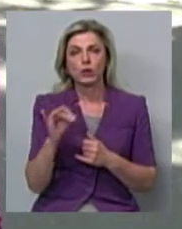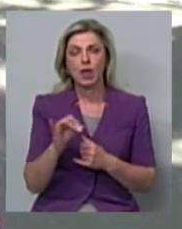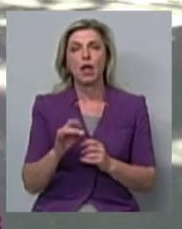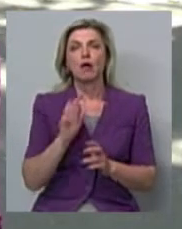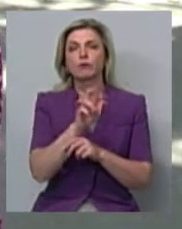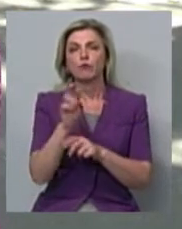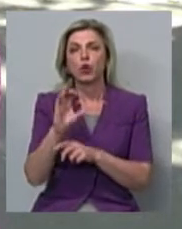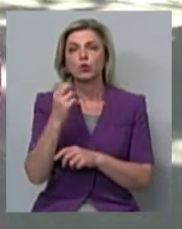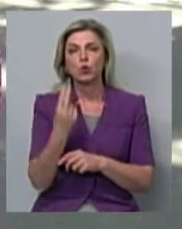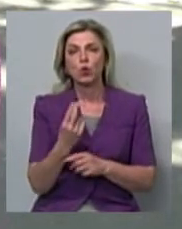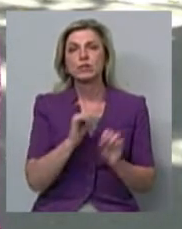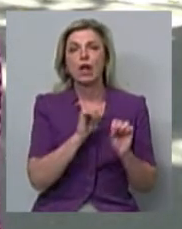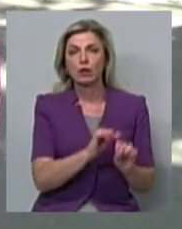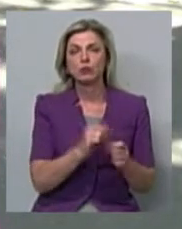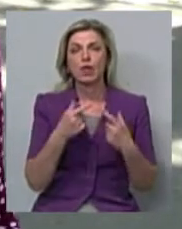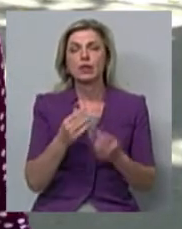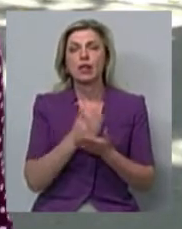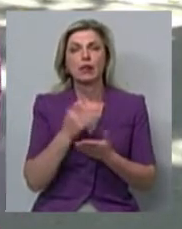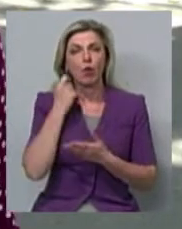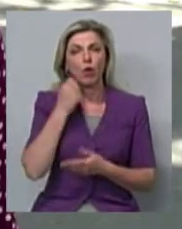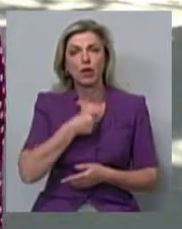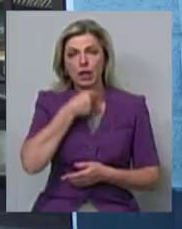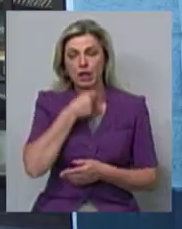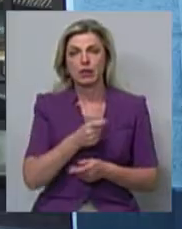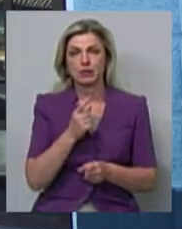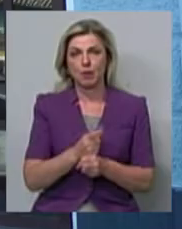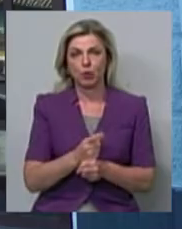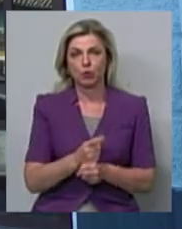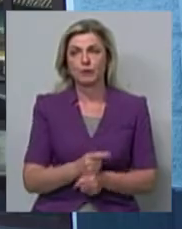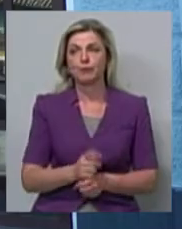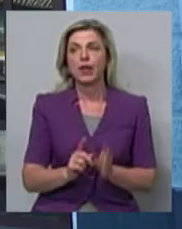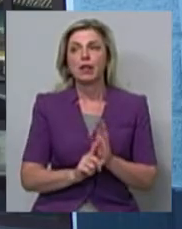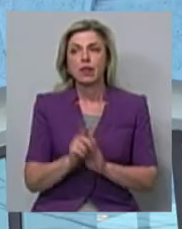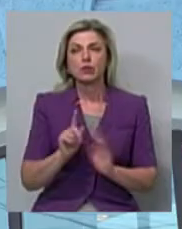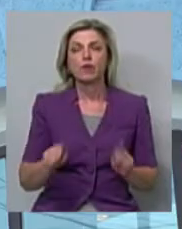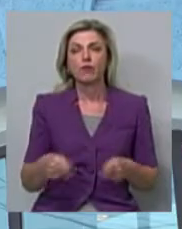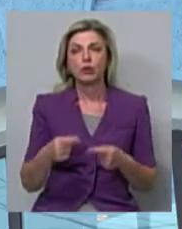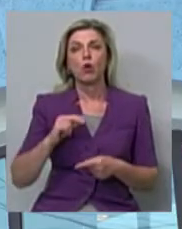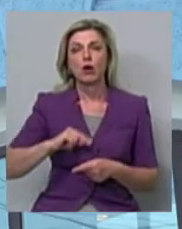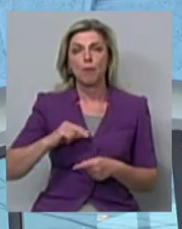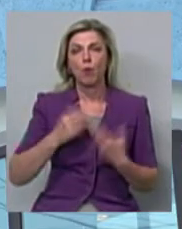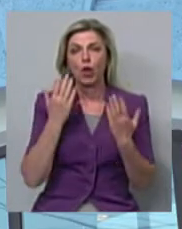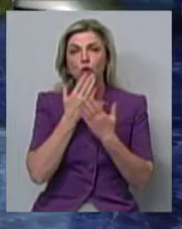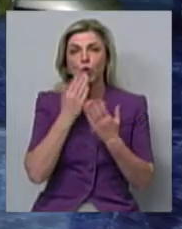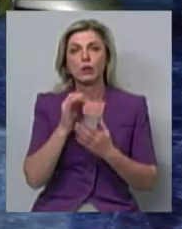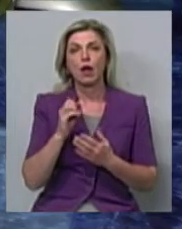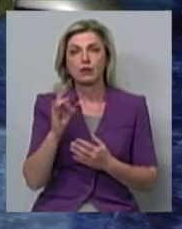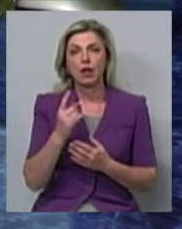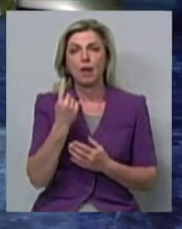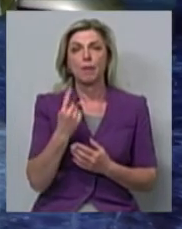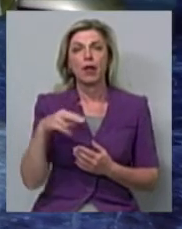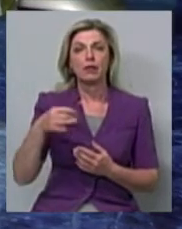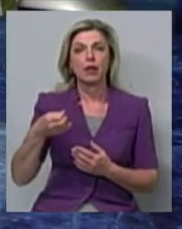соціального захисту, в яких перебувають літні люди, заборонено. З початку відновлення роботи кінотеатрів, а це з 1 липня,